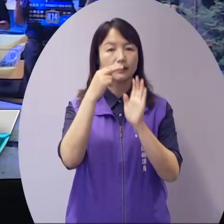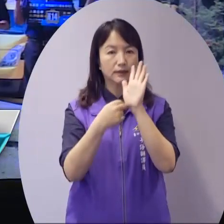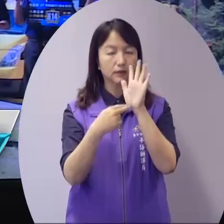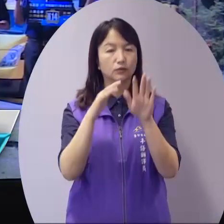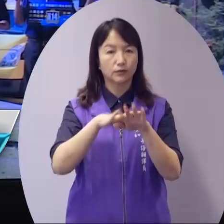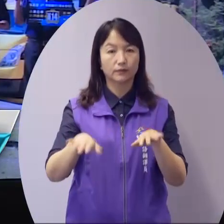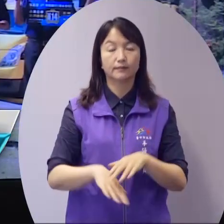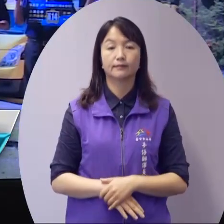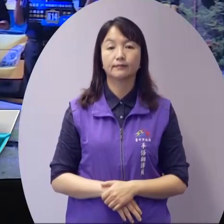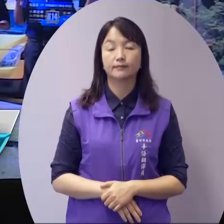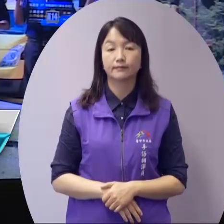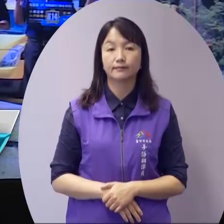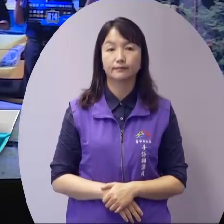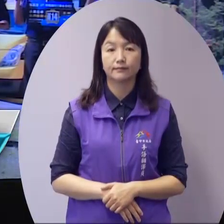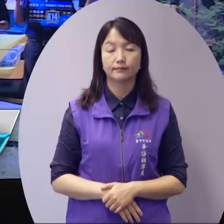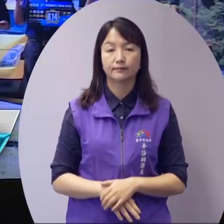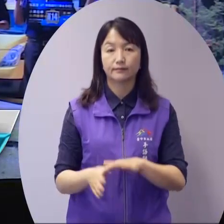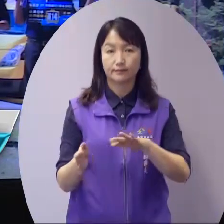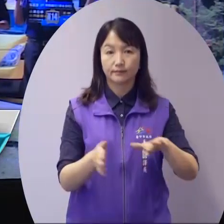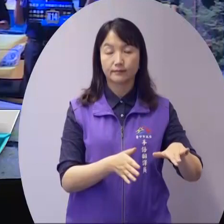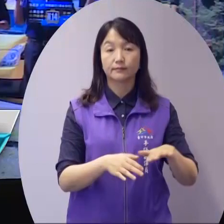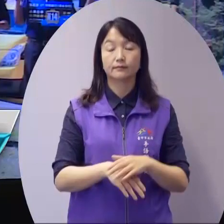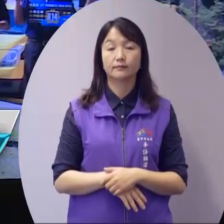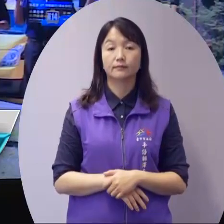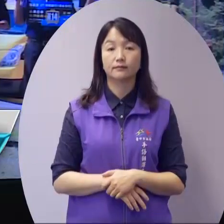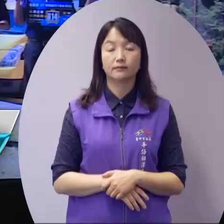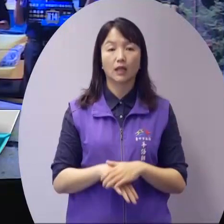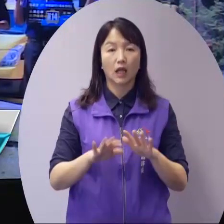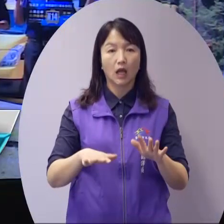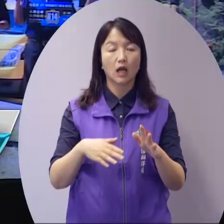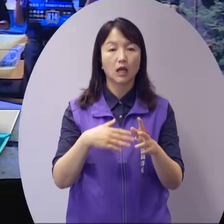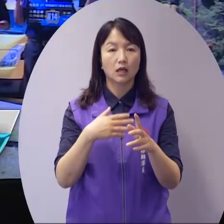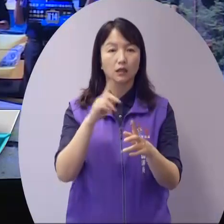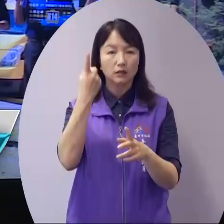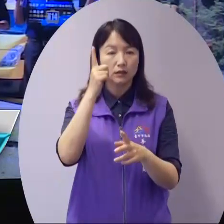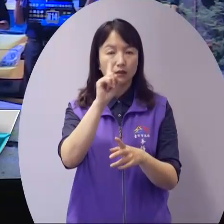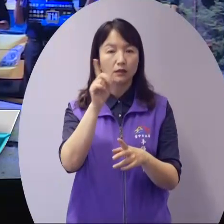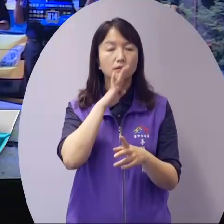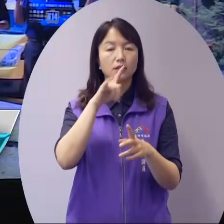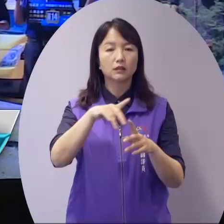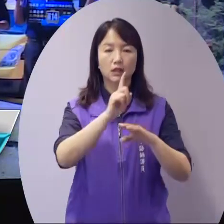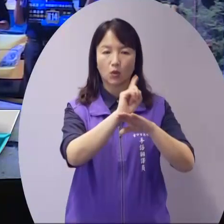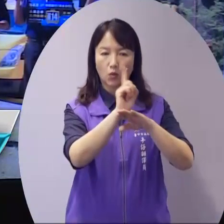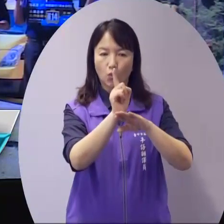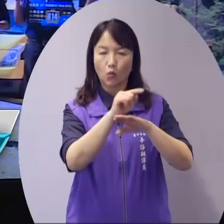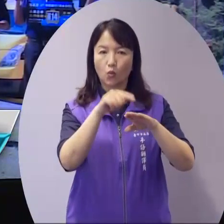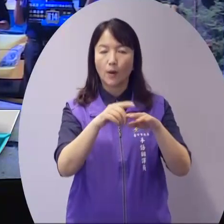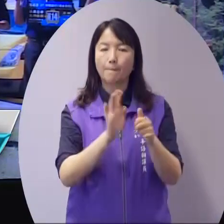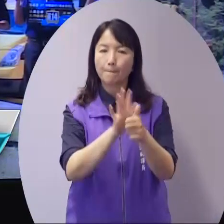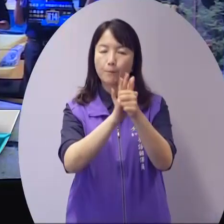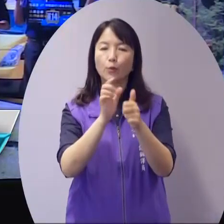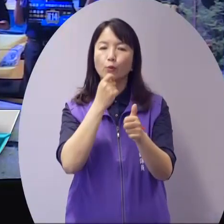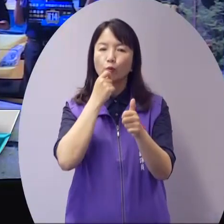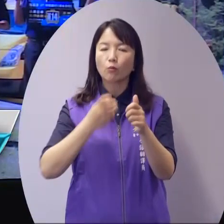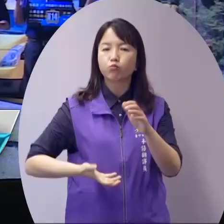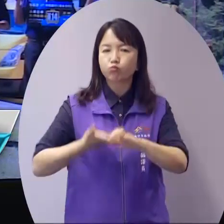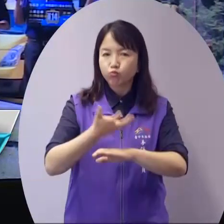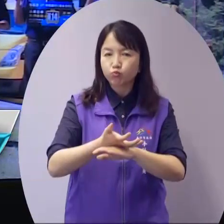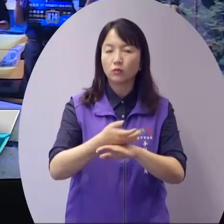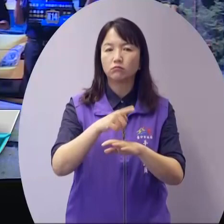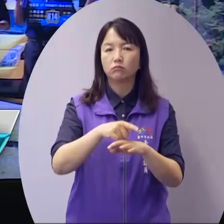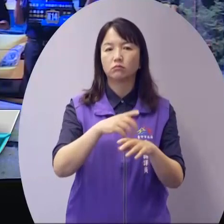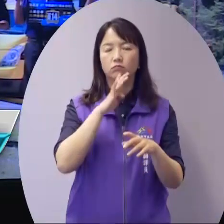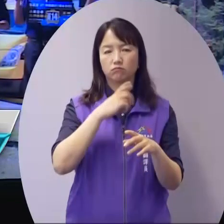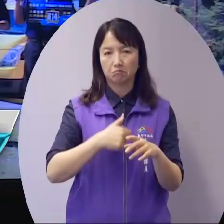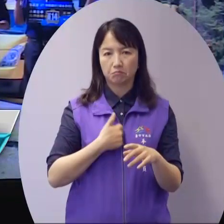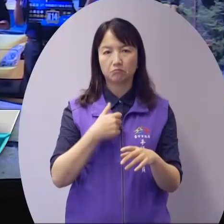一页。所以我想这些也都是诚如我们的计程车的产业愿意投入，因为毕竟